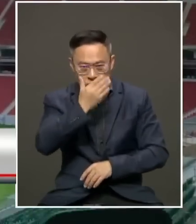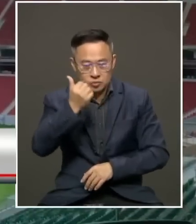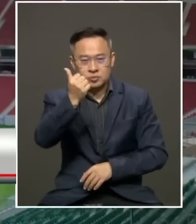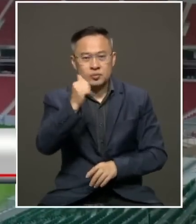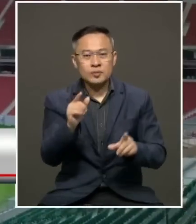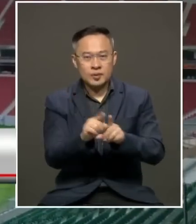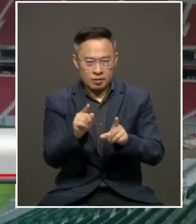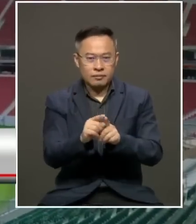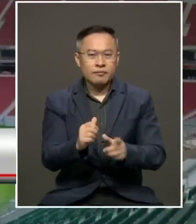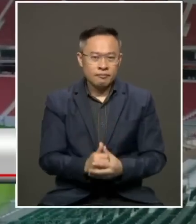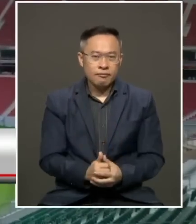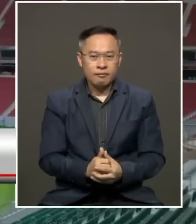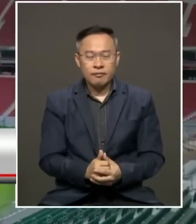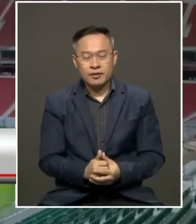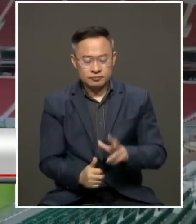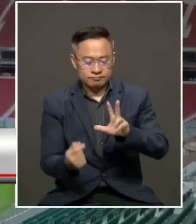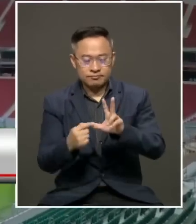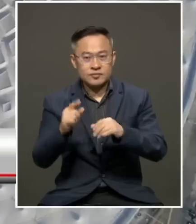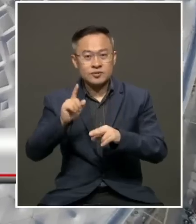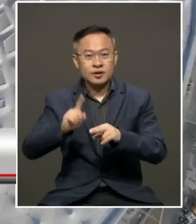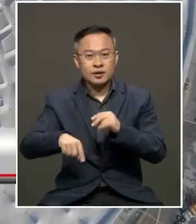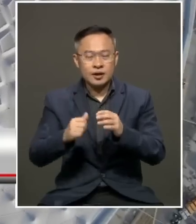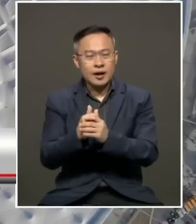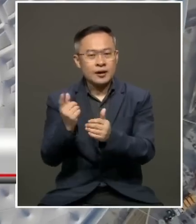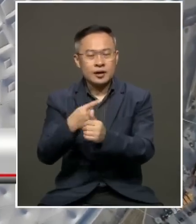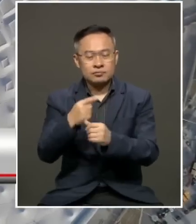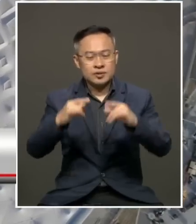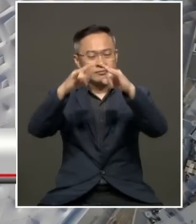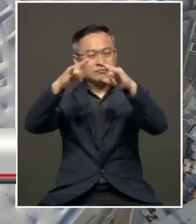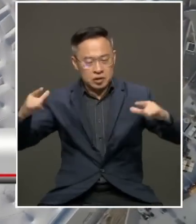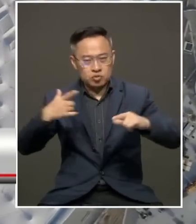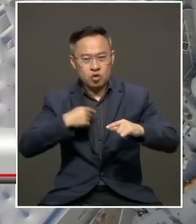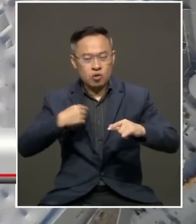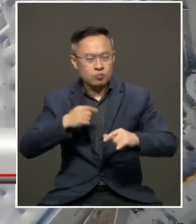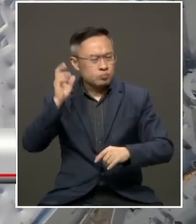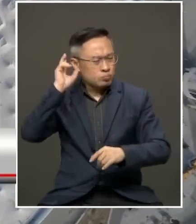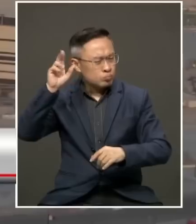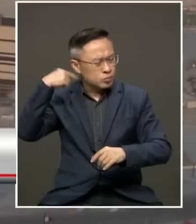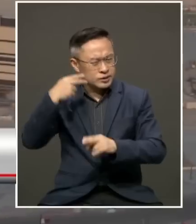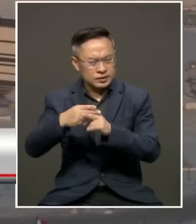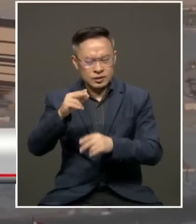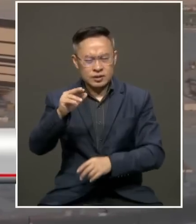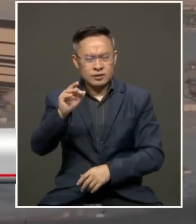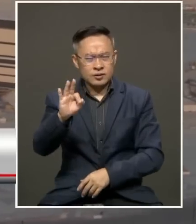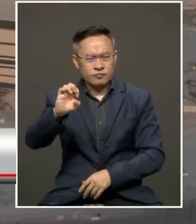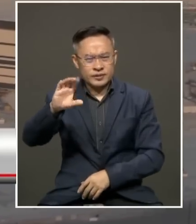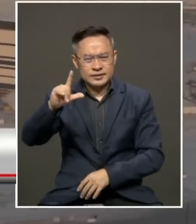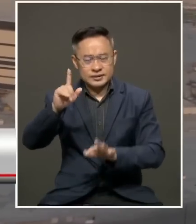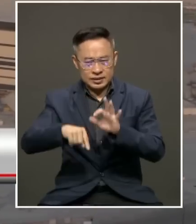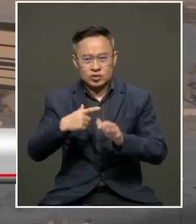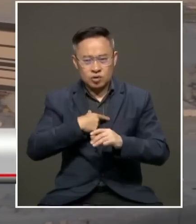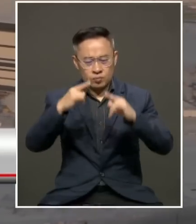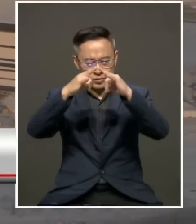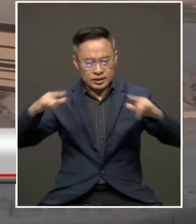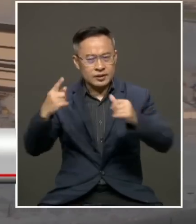น่าจะใช้งานได้อีกนานเลยทีเดียวฮะพี่ชอบสนามแรกที่เป็นเต็นท์อ๋อเพราะมันดูไม่เป็นสนามฟุตบอลดีคือมัน